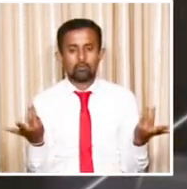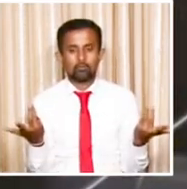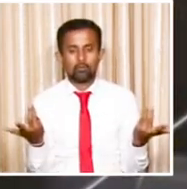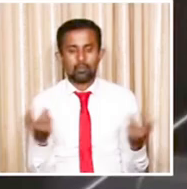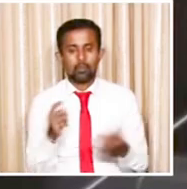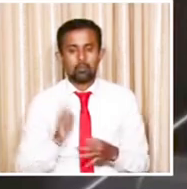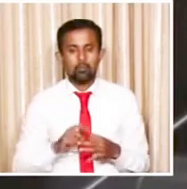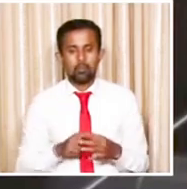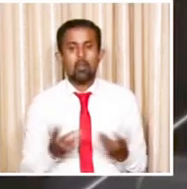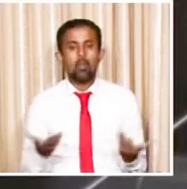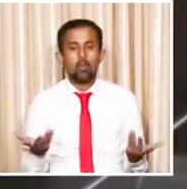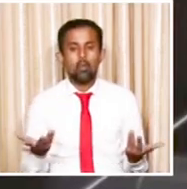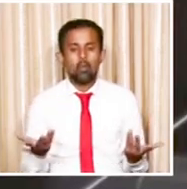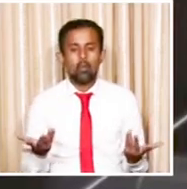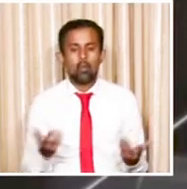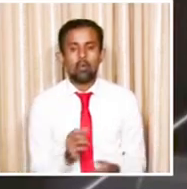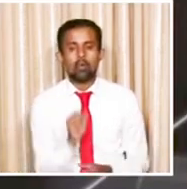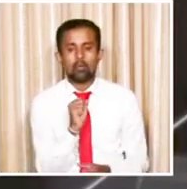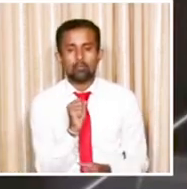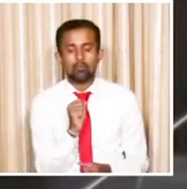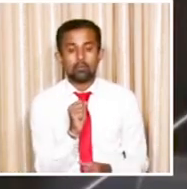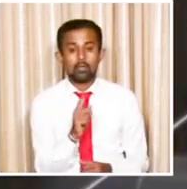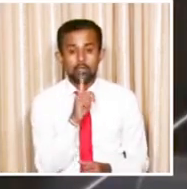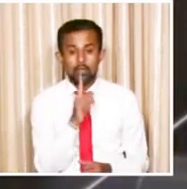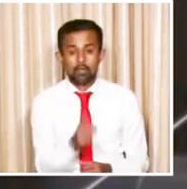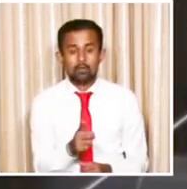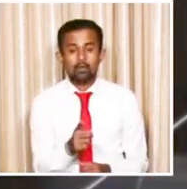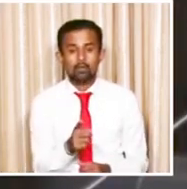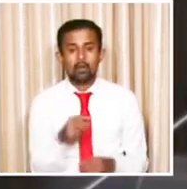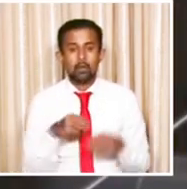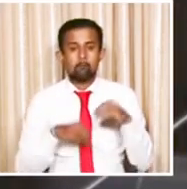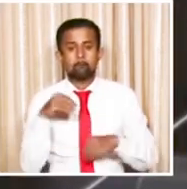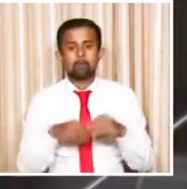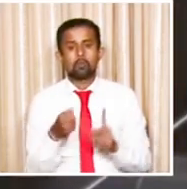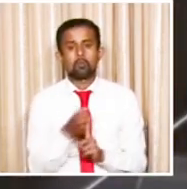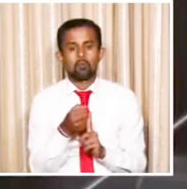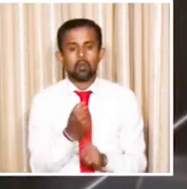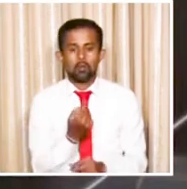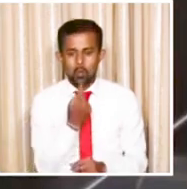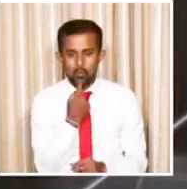නැහැ. නැ ප්‍රශ්නේ කොතනද තියෙන්නේ? මේකට හේතුව තමයි ගොඩක් අය කියනවා මේකට හේතුව දේශපාලනය කියලා. ඔව්.